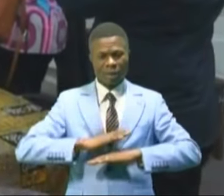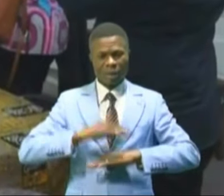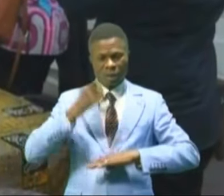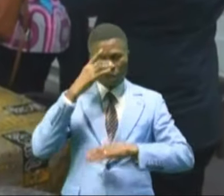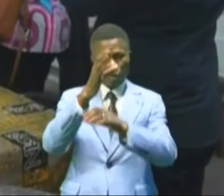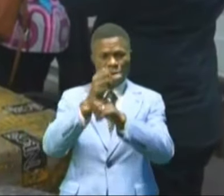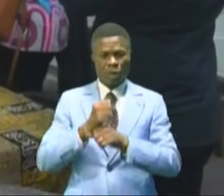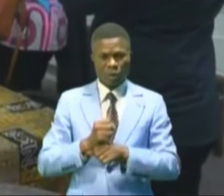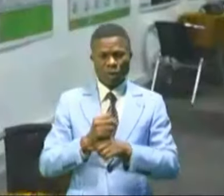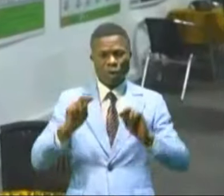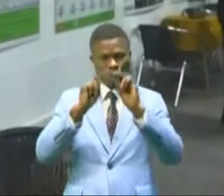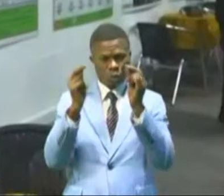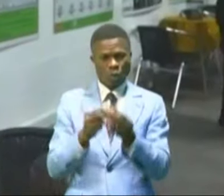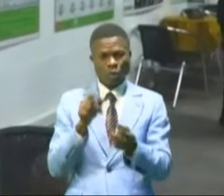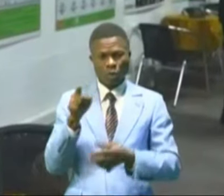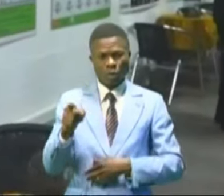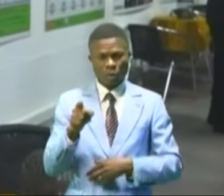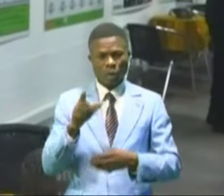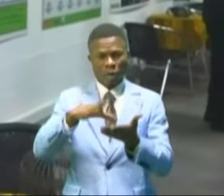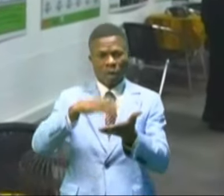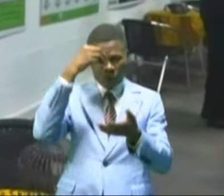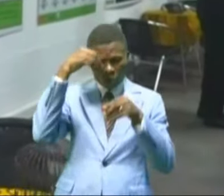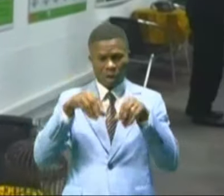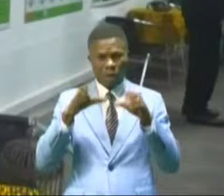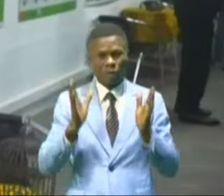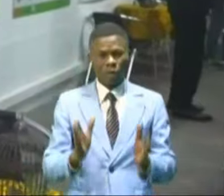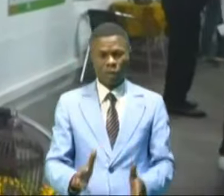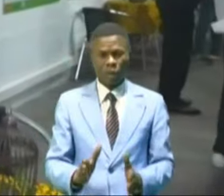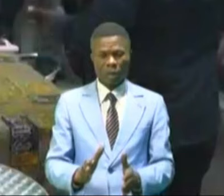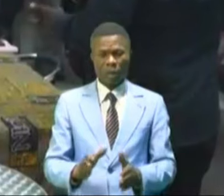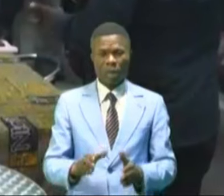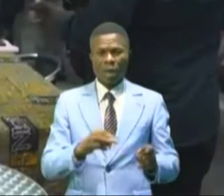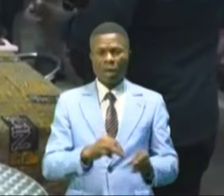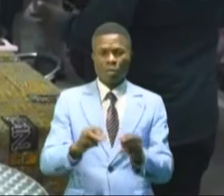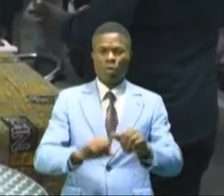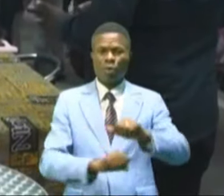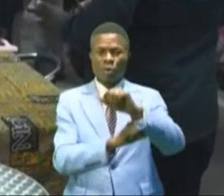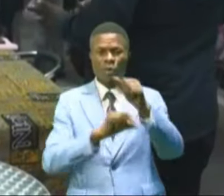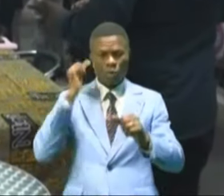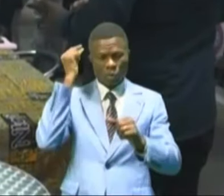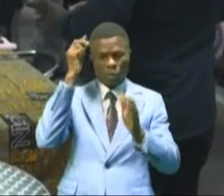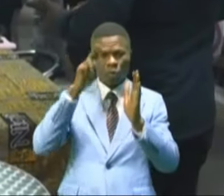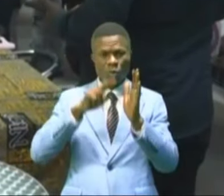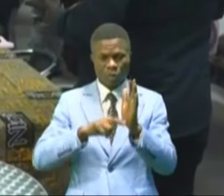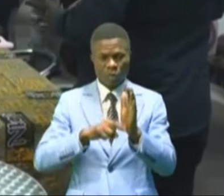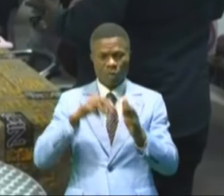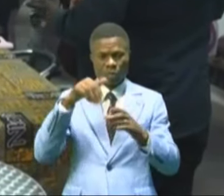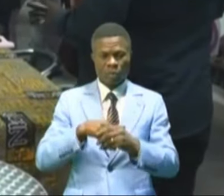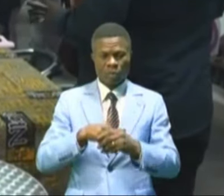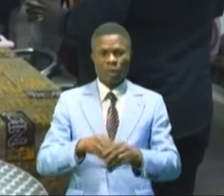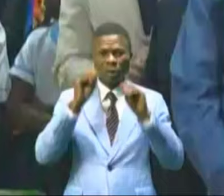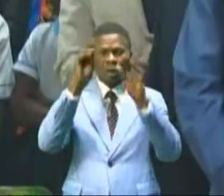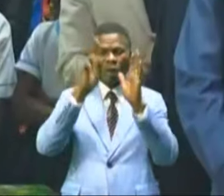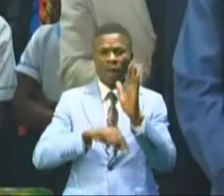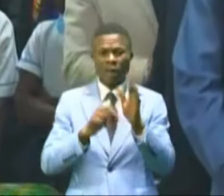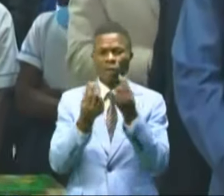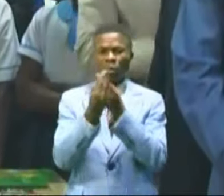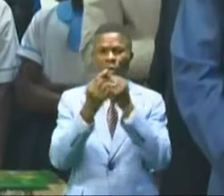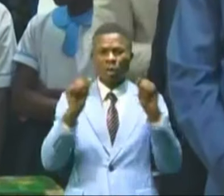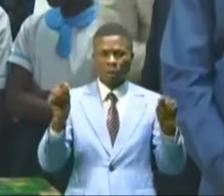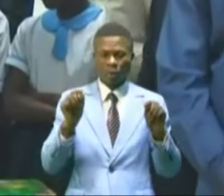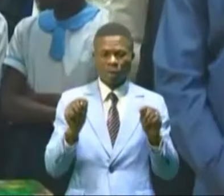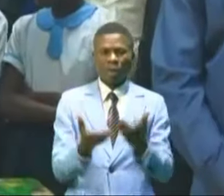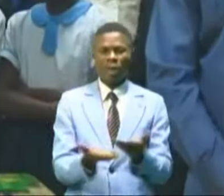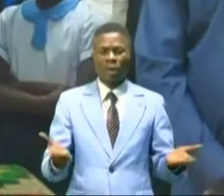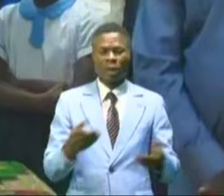de son organisme aux élèves congolais. Une manière d'accompagner le gouvernement à travers la gratuité de l'enseignement de base prônée